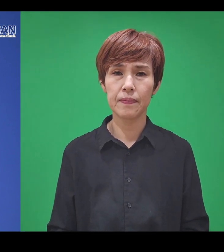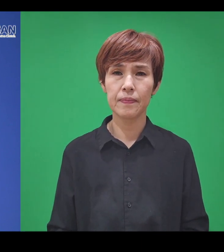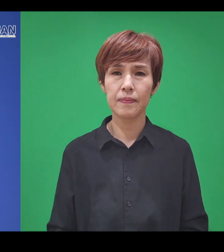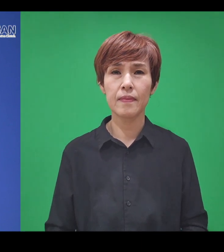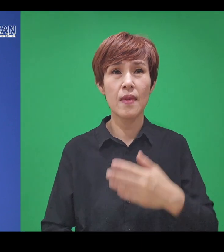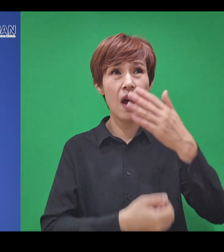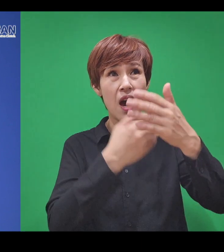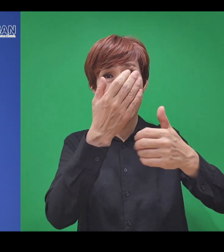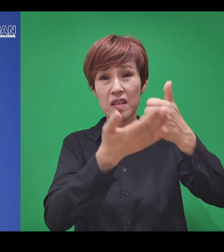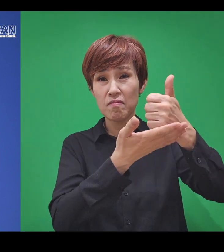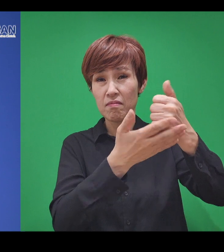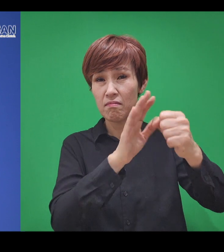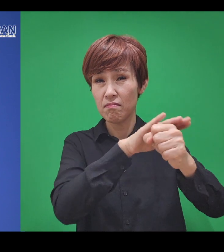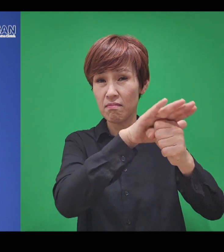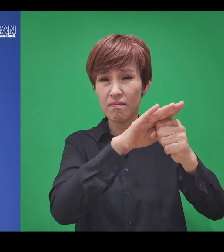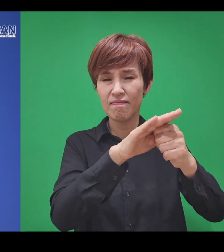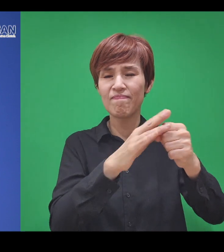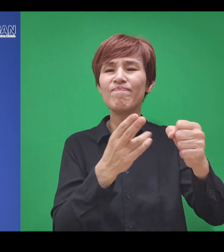하나님을 사랑하지 않아서.